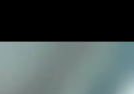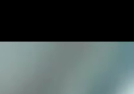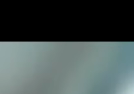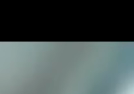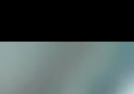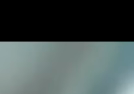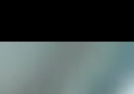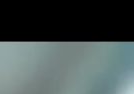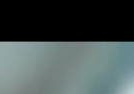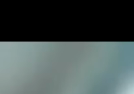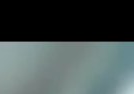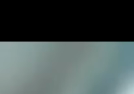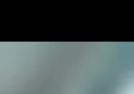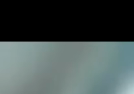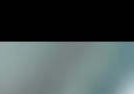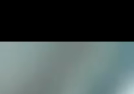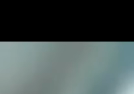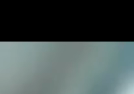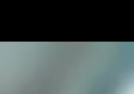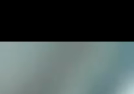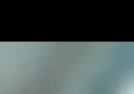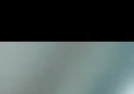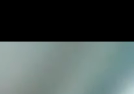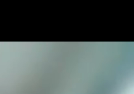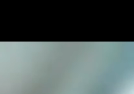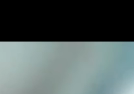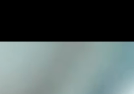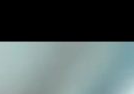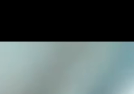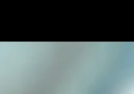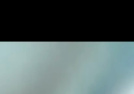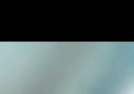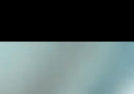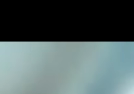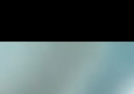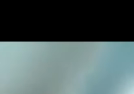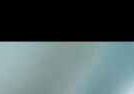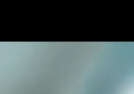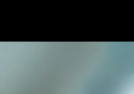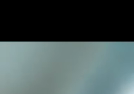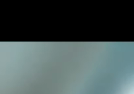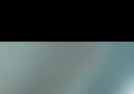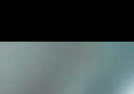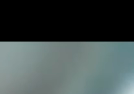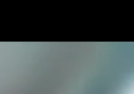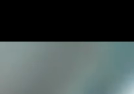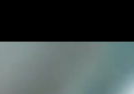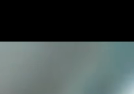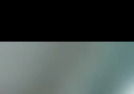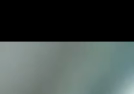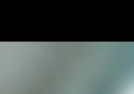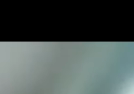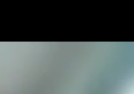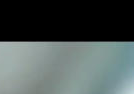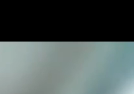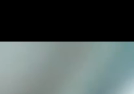som også ofte kommer opp, er jo dette om dette at departementet la